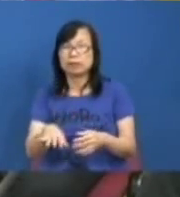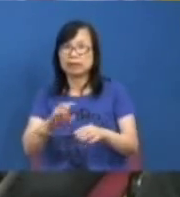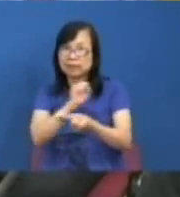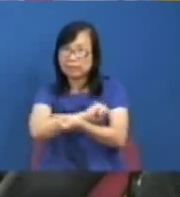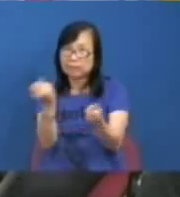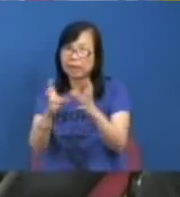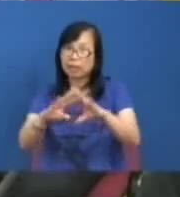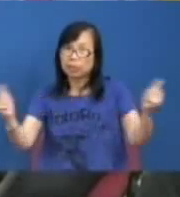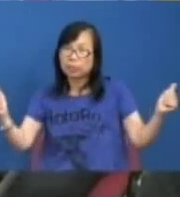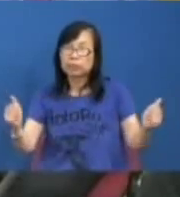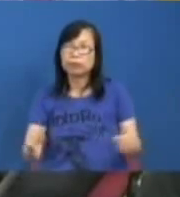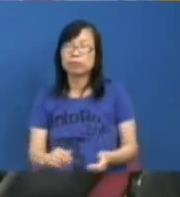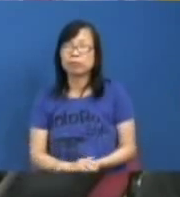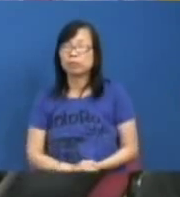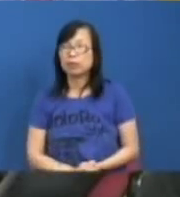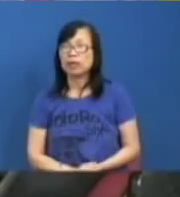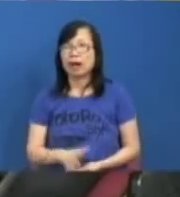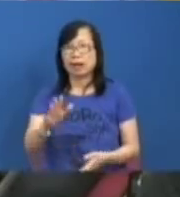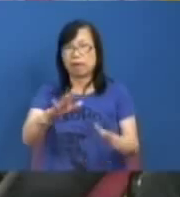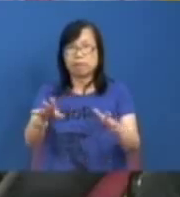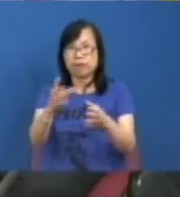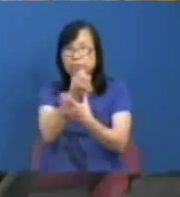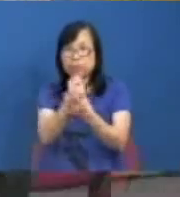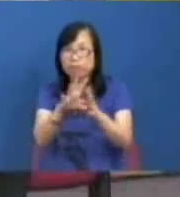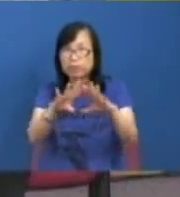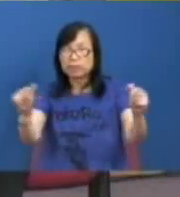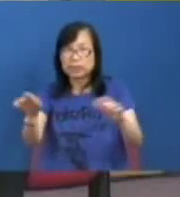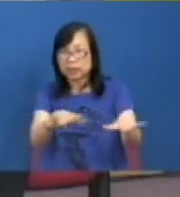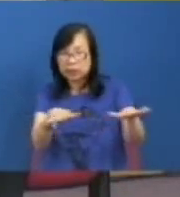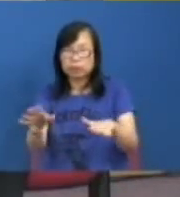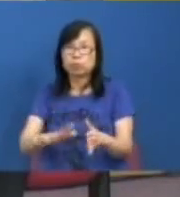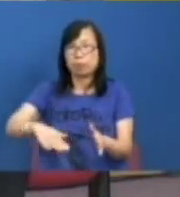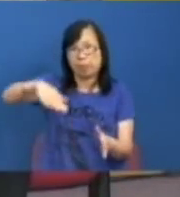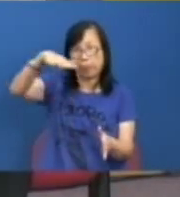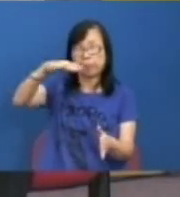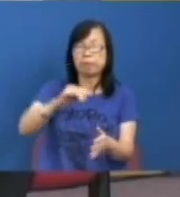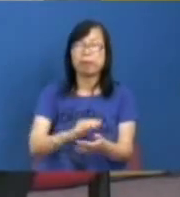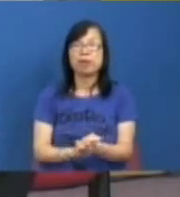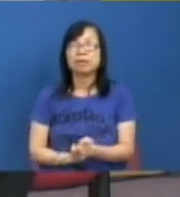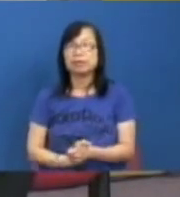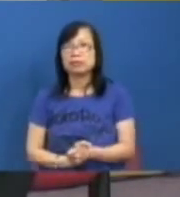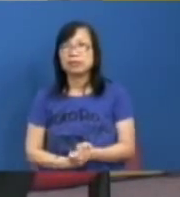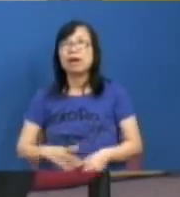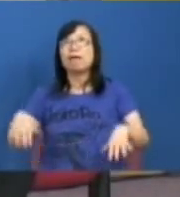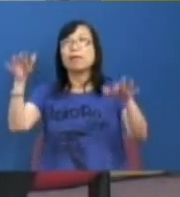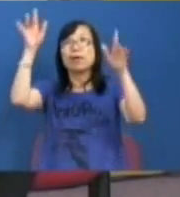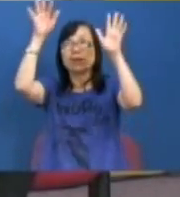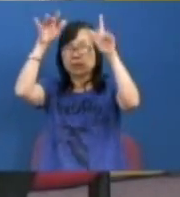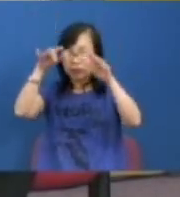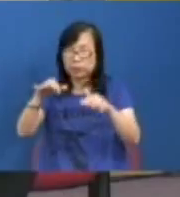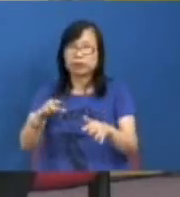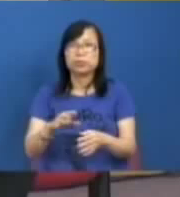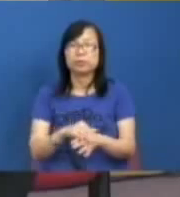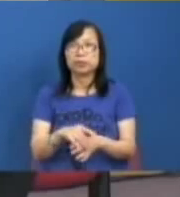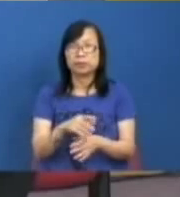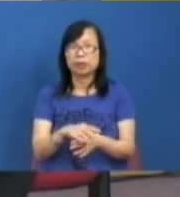可能個化糞池都會滿啦。 即其實啲雨水都會滲落個 化糞池。因為 咁某個程度上谷翻出嚟，都係